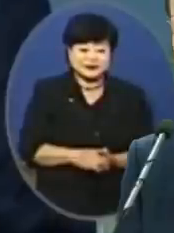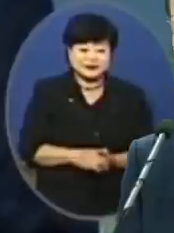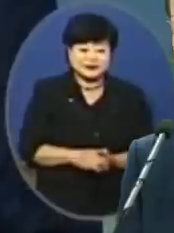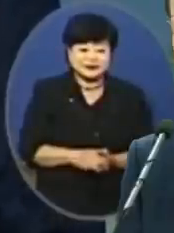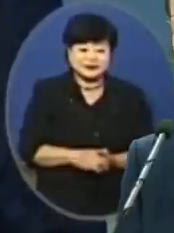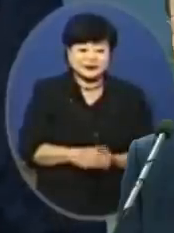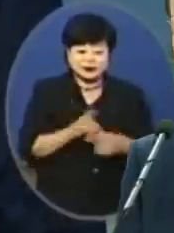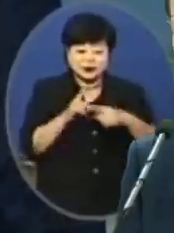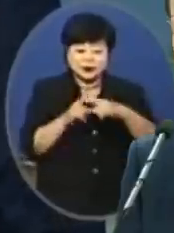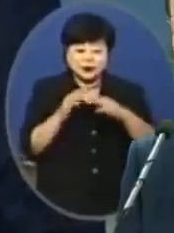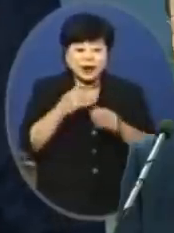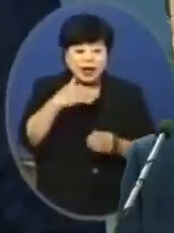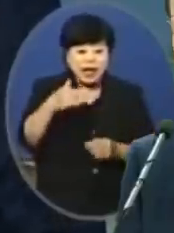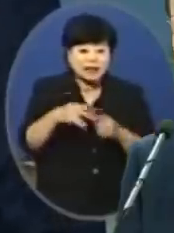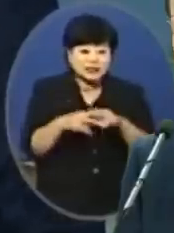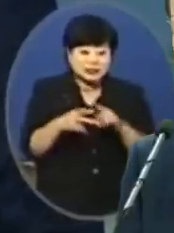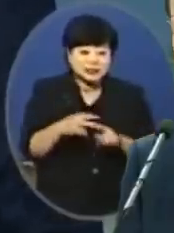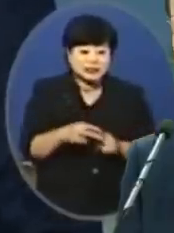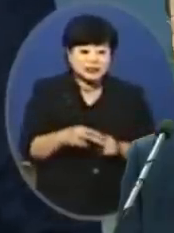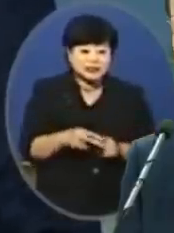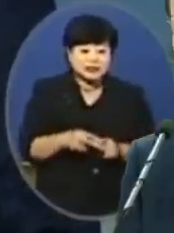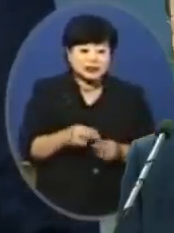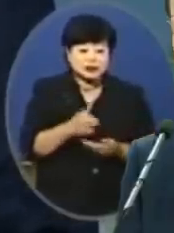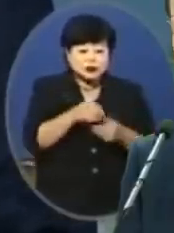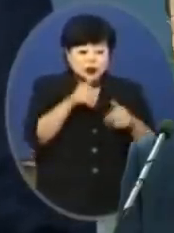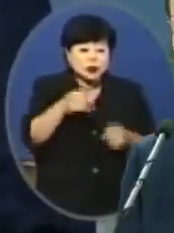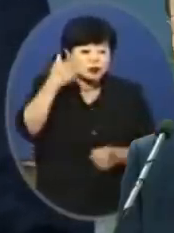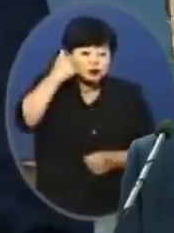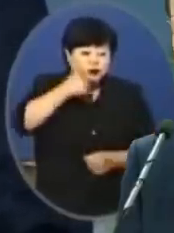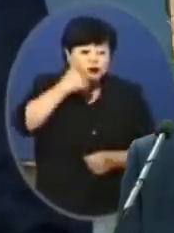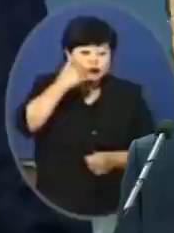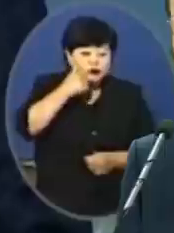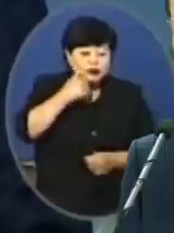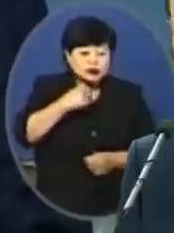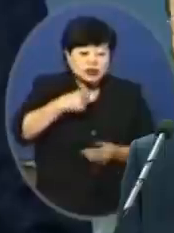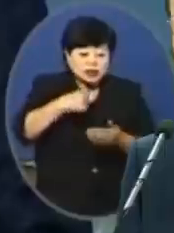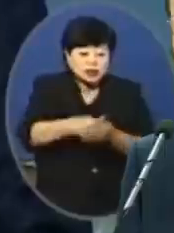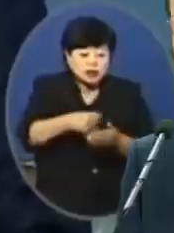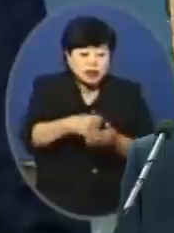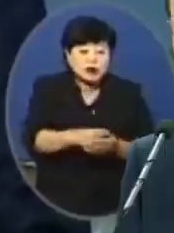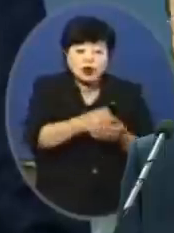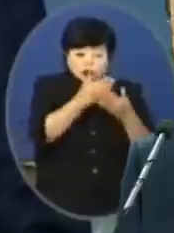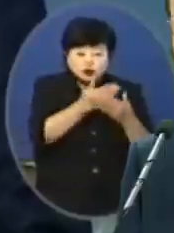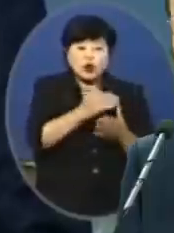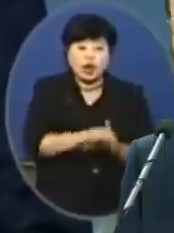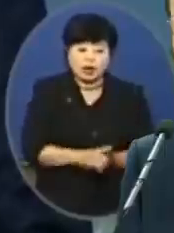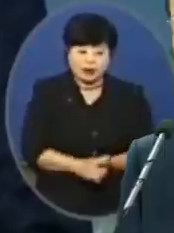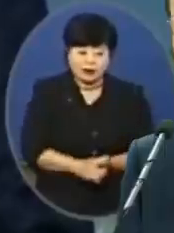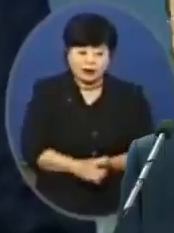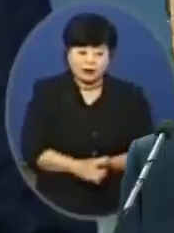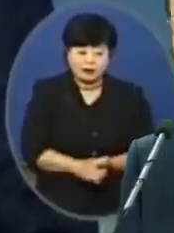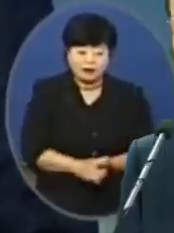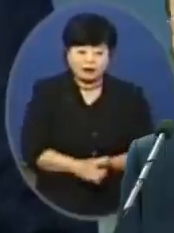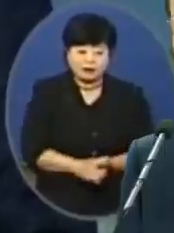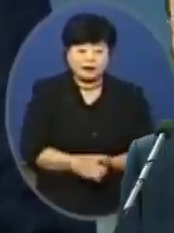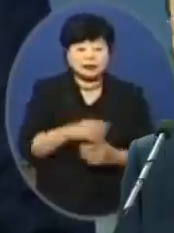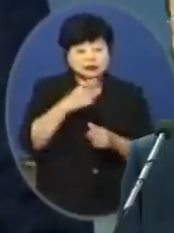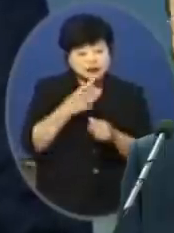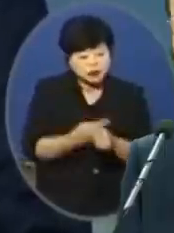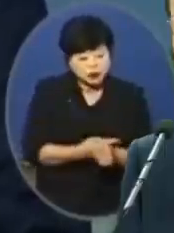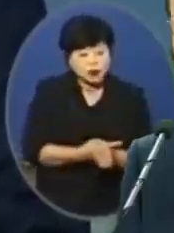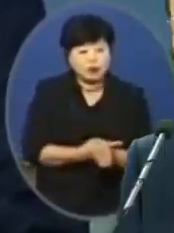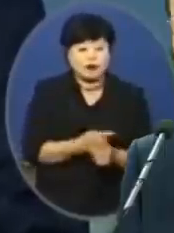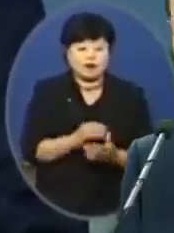예배당에 가든지 누가 주의 종인지 선택하는 것은 굉장히 중요한 것입니다. 그게 자연적으로